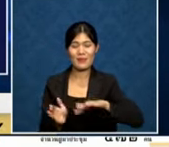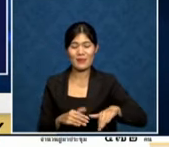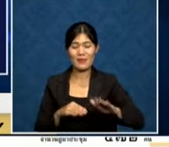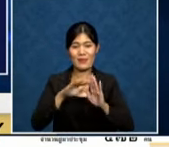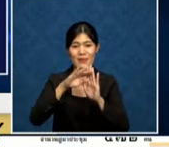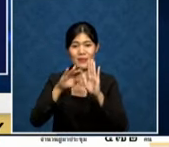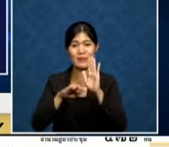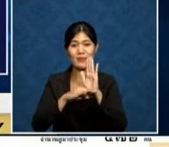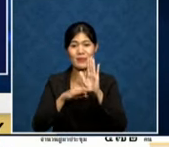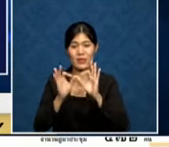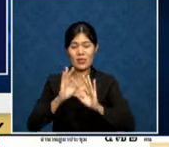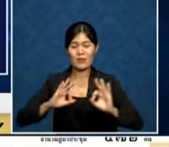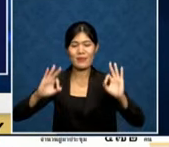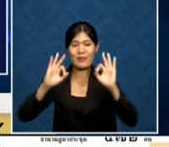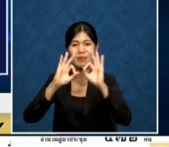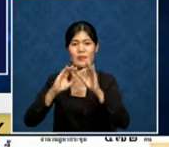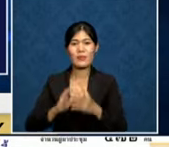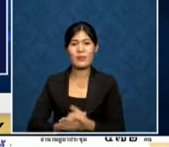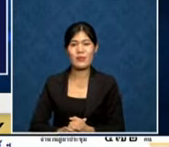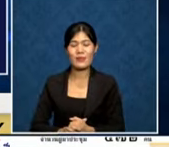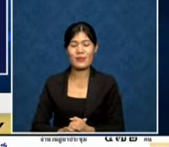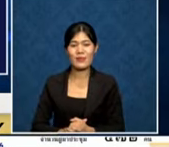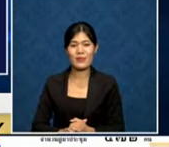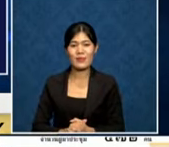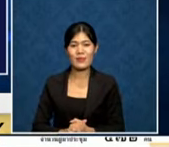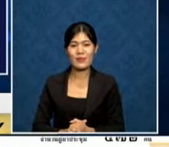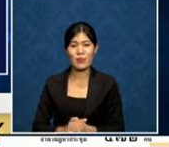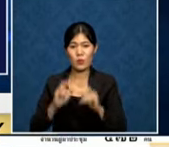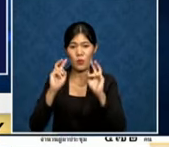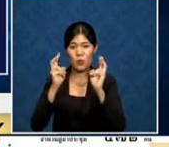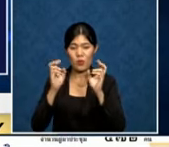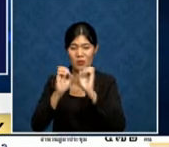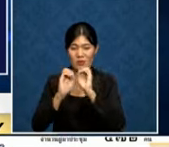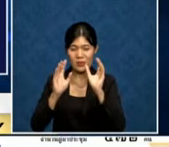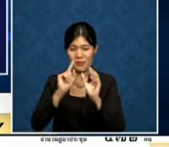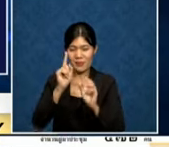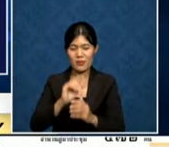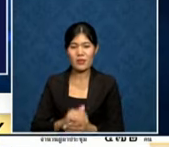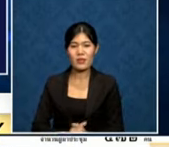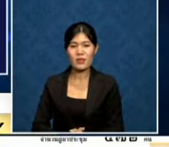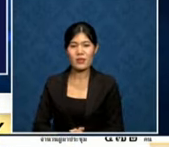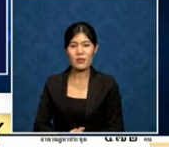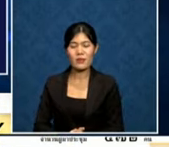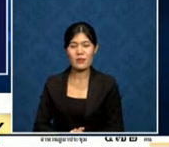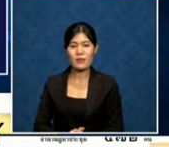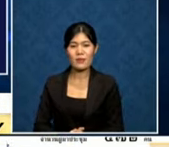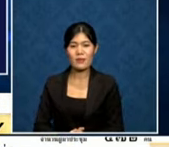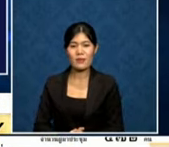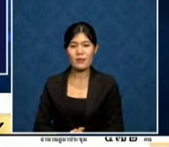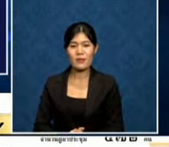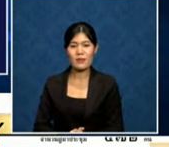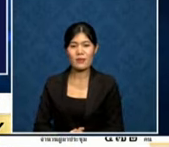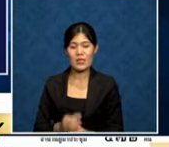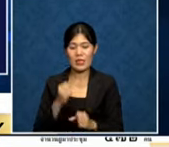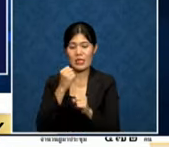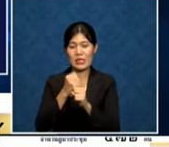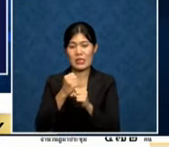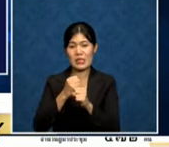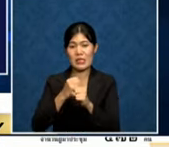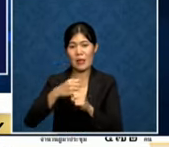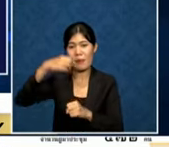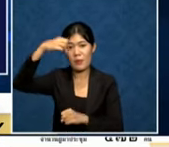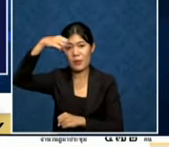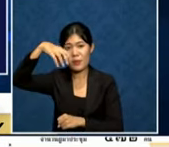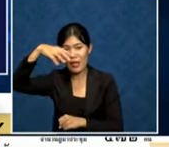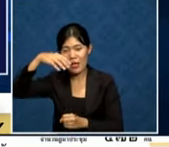ผมอยากจะให้ไลอยากจะไฮไลท์เลยครับในสิ่งที่นักลงทุนมักจะดูคือเขาสามารถเข้าถึงพลังงานสะอาดได้ง่าย